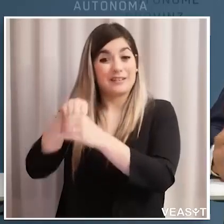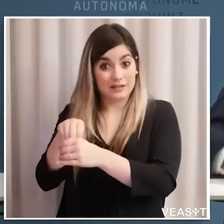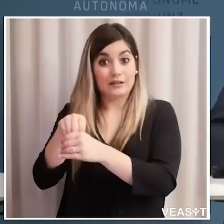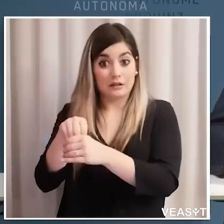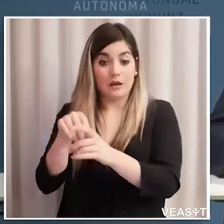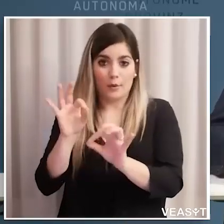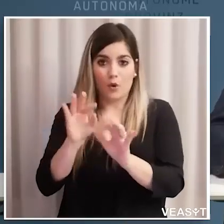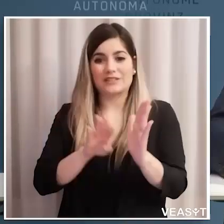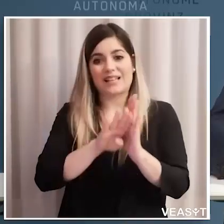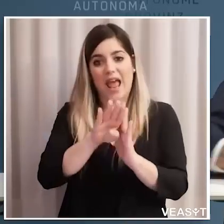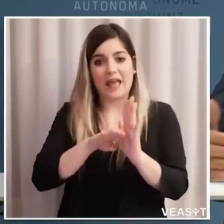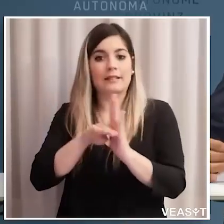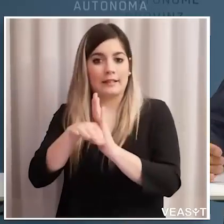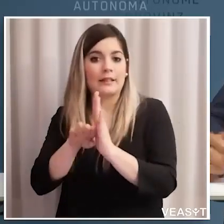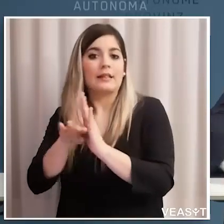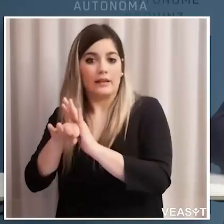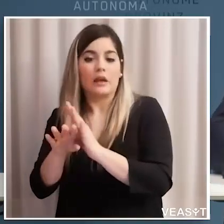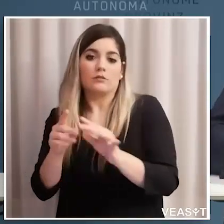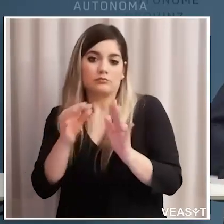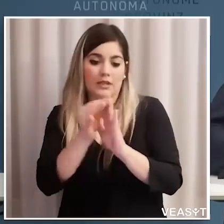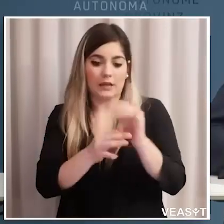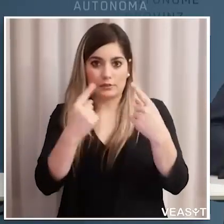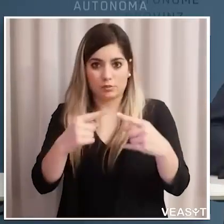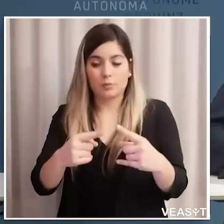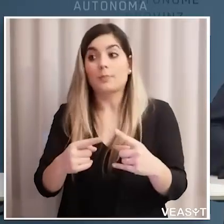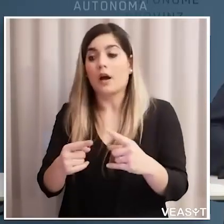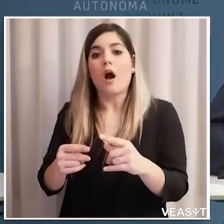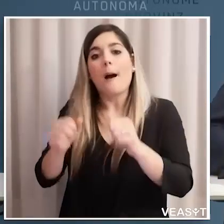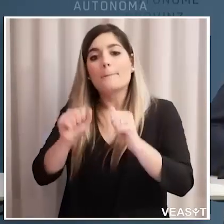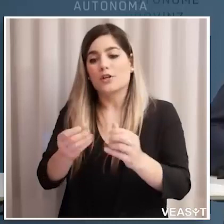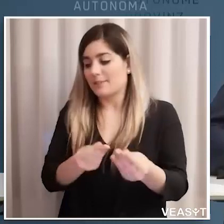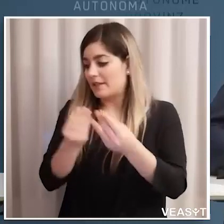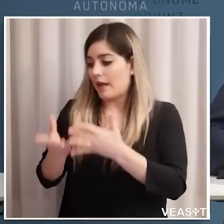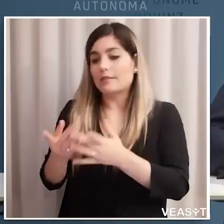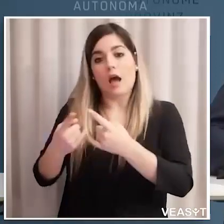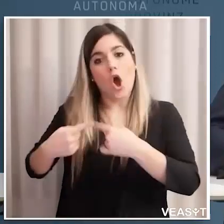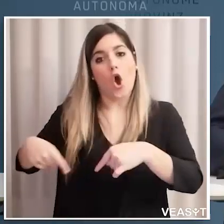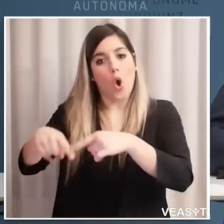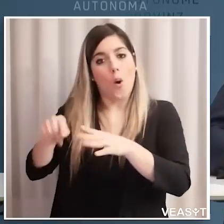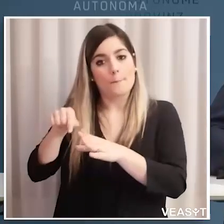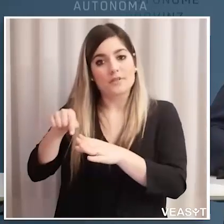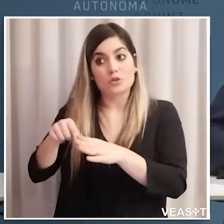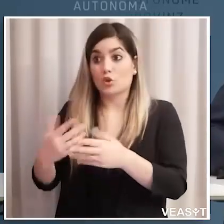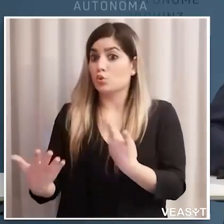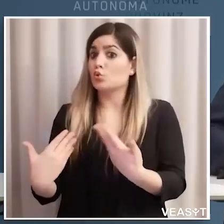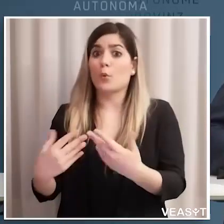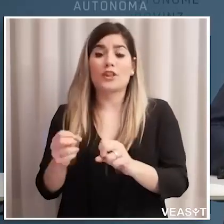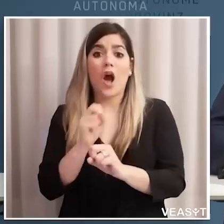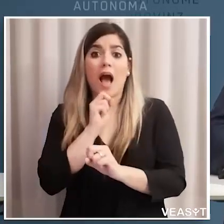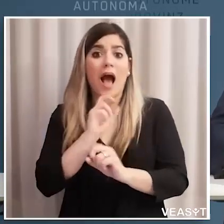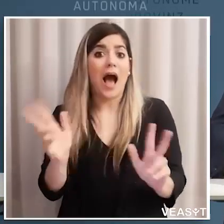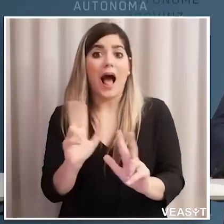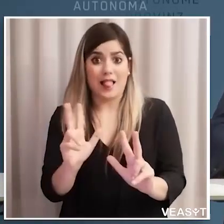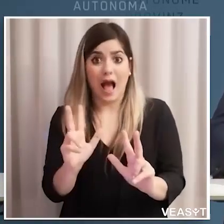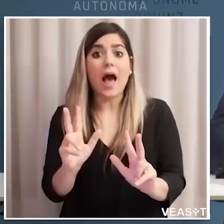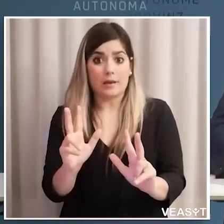Tutti questi dati e i trend di questi dati daranno poi la possibilità a questa commissione di suonare